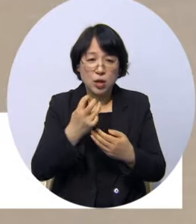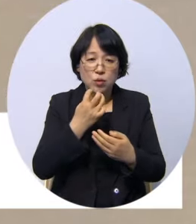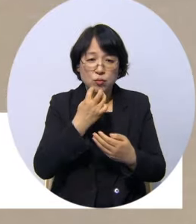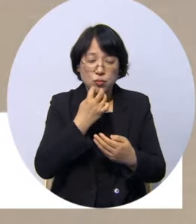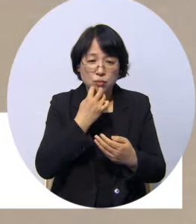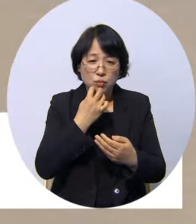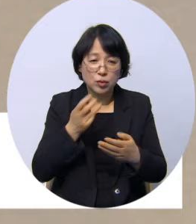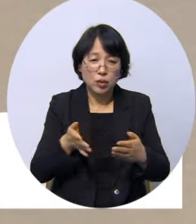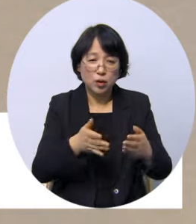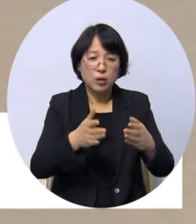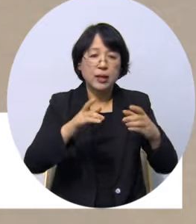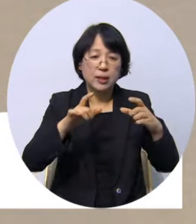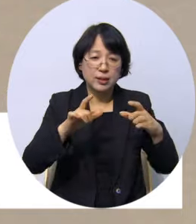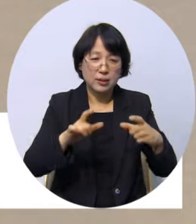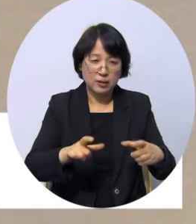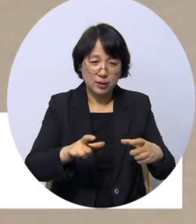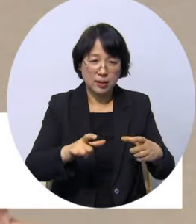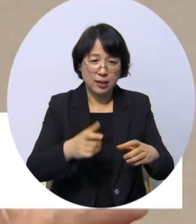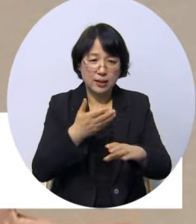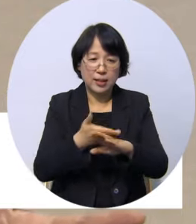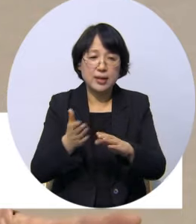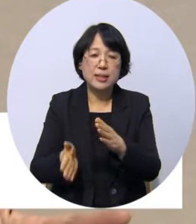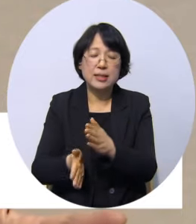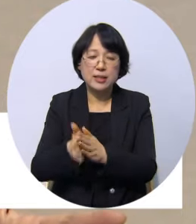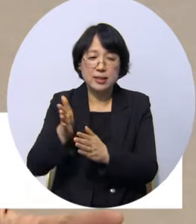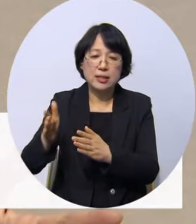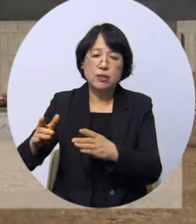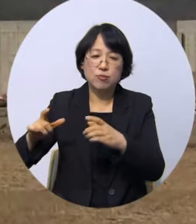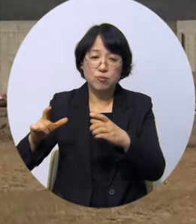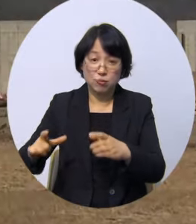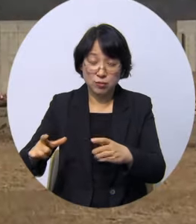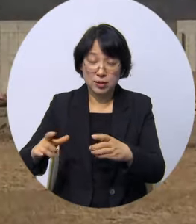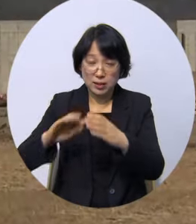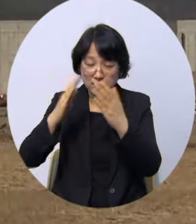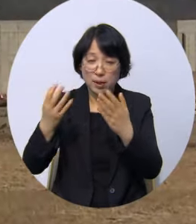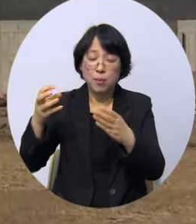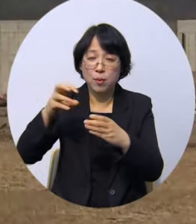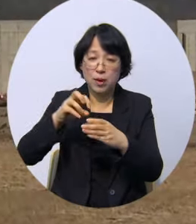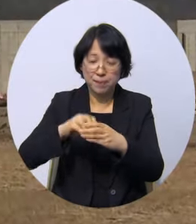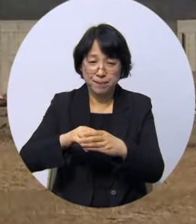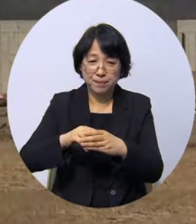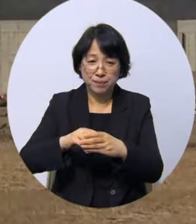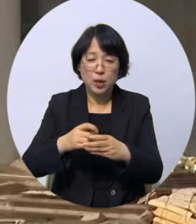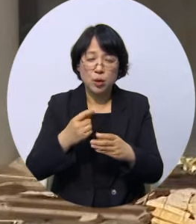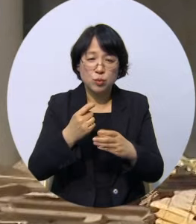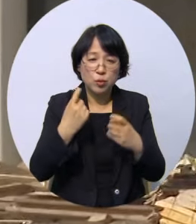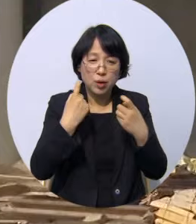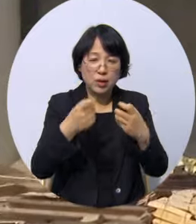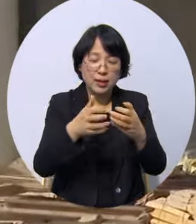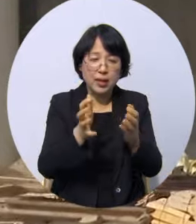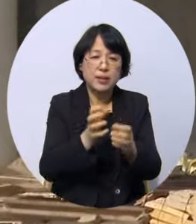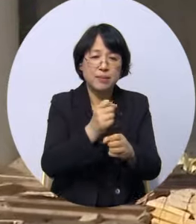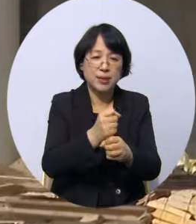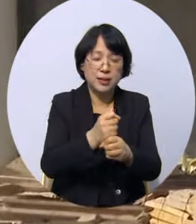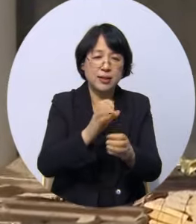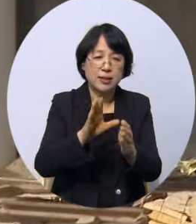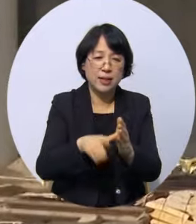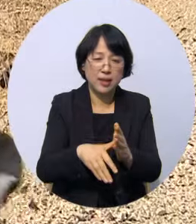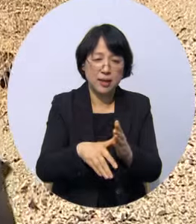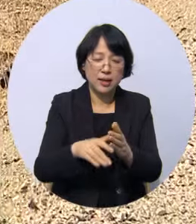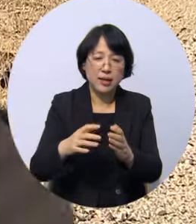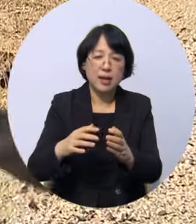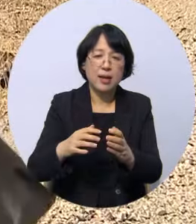걸려 있는 다른 시군이 다 해당되는 거거든 소규모 관광 단재를 조성할 경우 생활인구 증가가